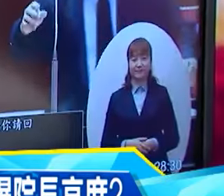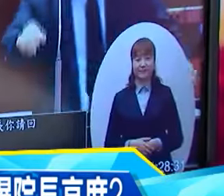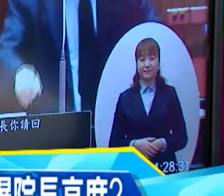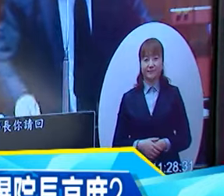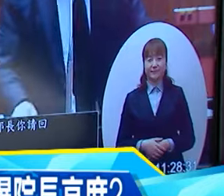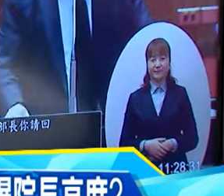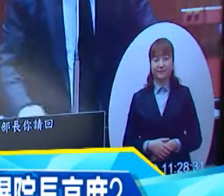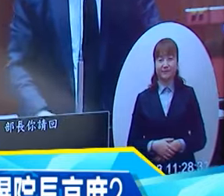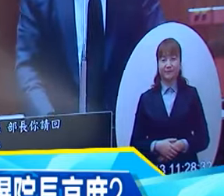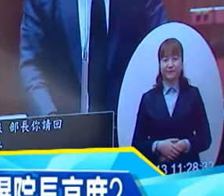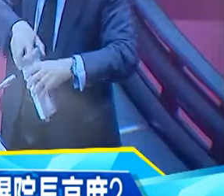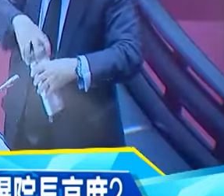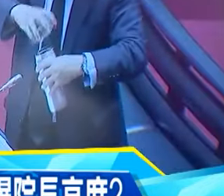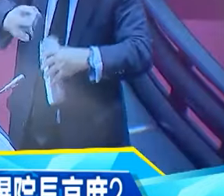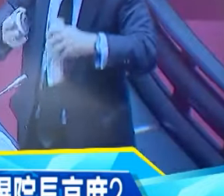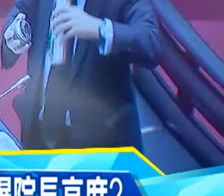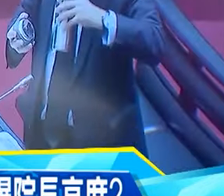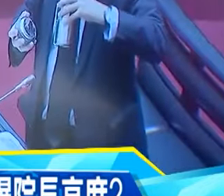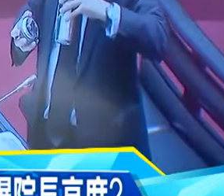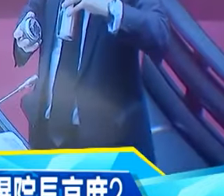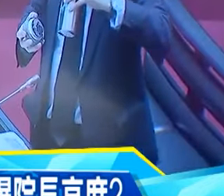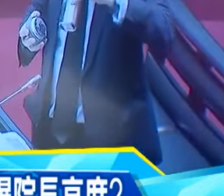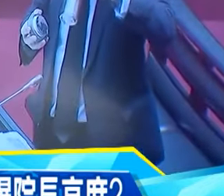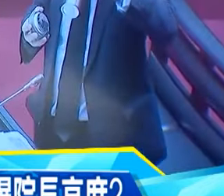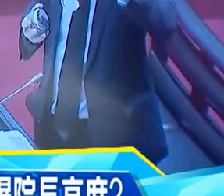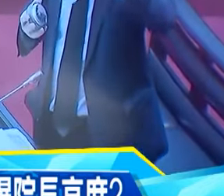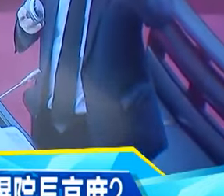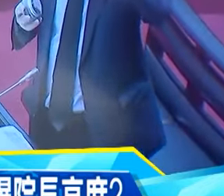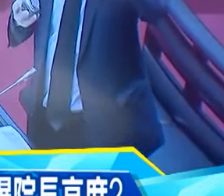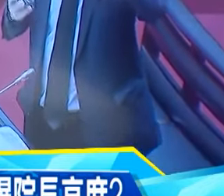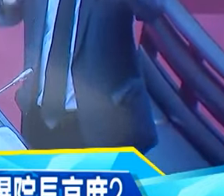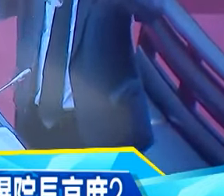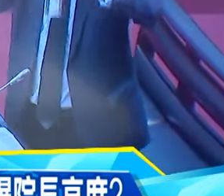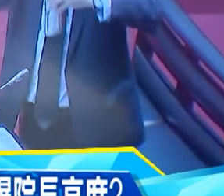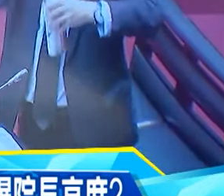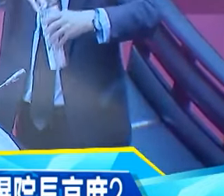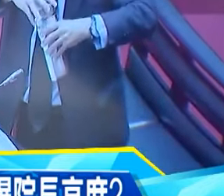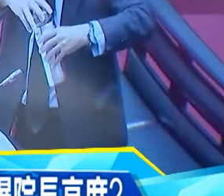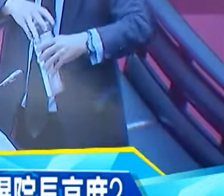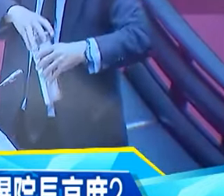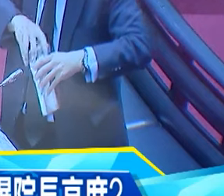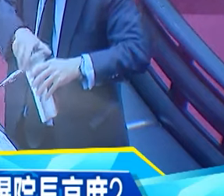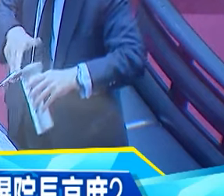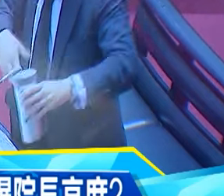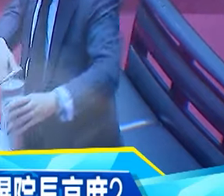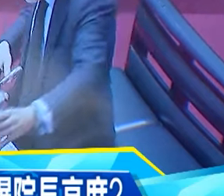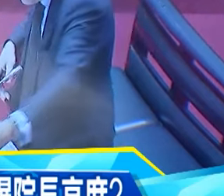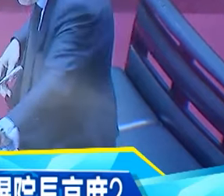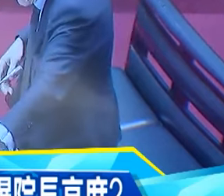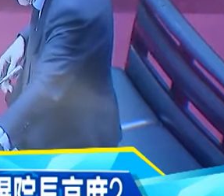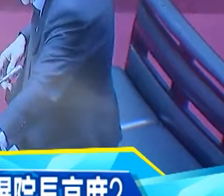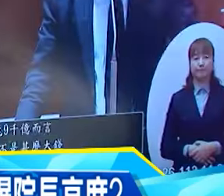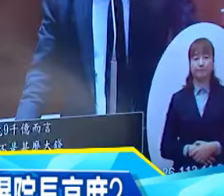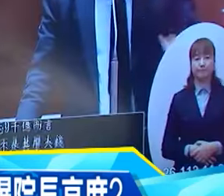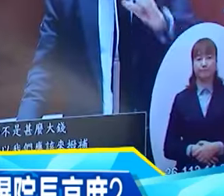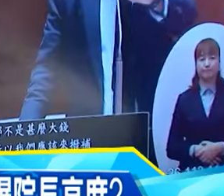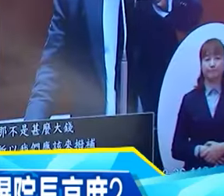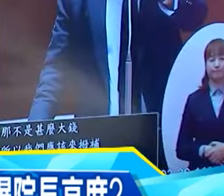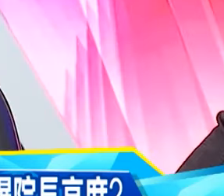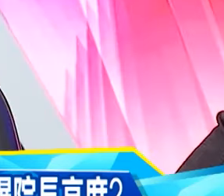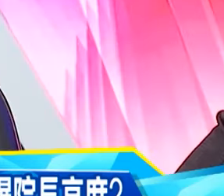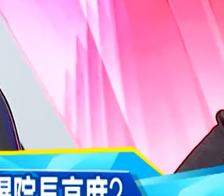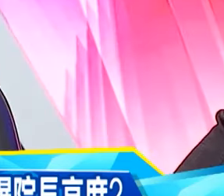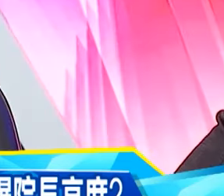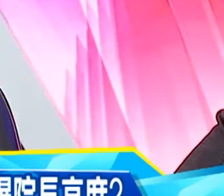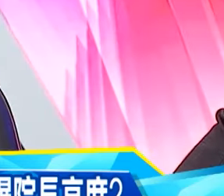后面还有一段，我们时间太长没有办法剪哦，就是那个南北蔡崇一起串联，就是这么简单，就是那个现场。因为他讲说你是流